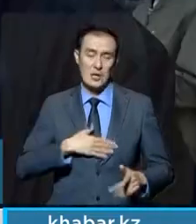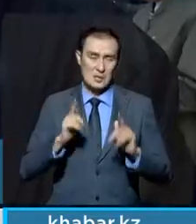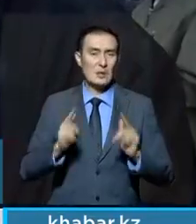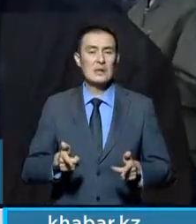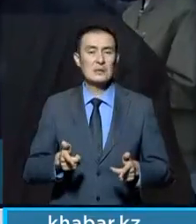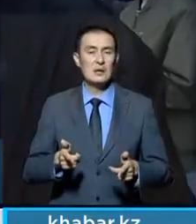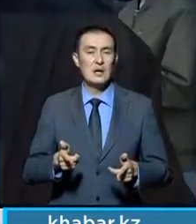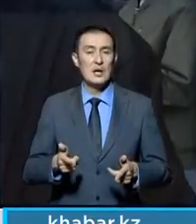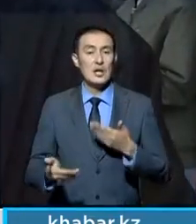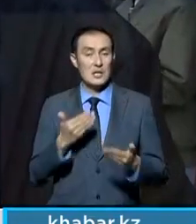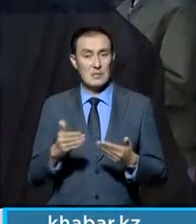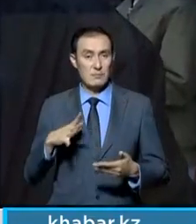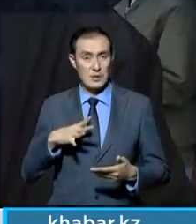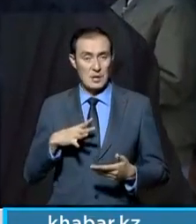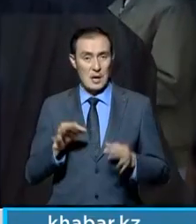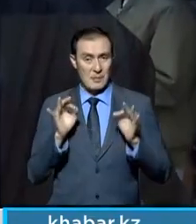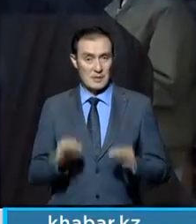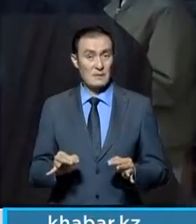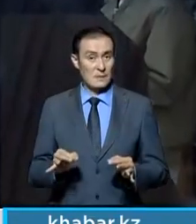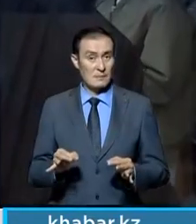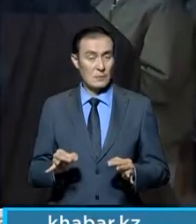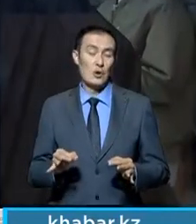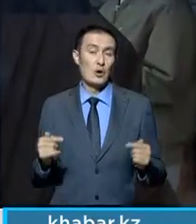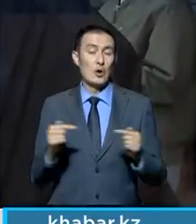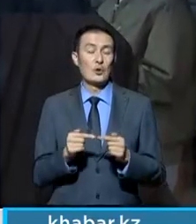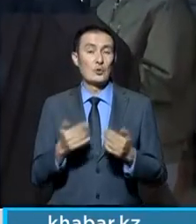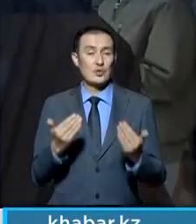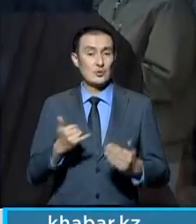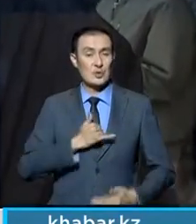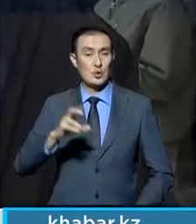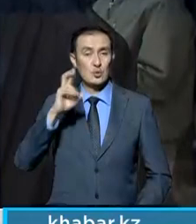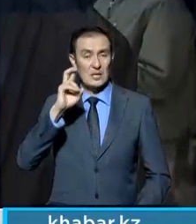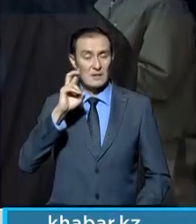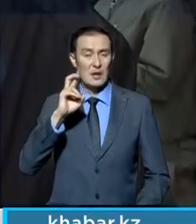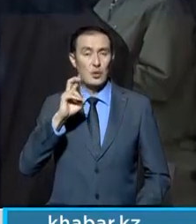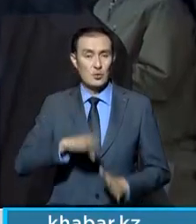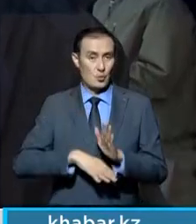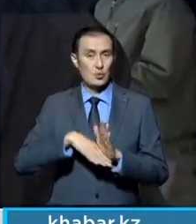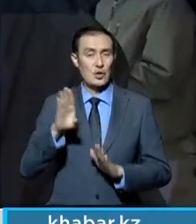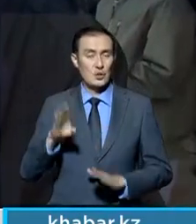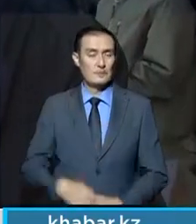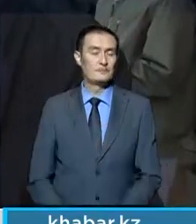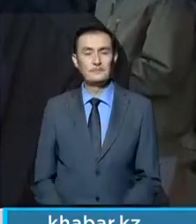поддерживаю. Если объективным, то страна уже идет к улучшению.